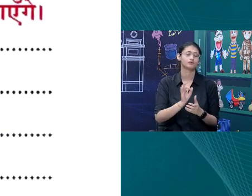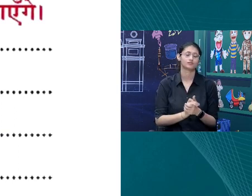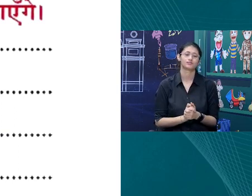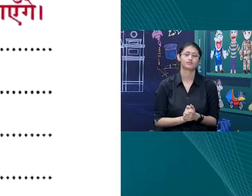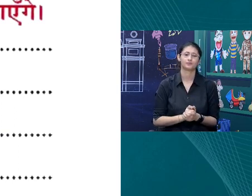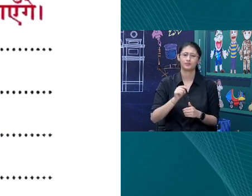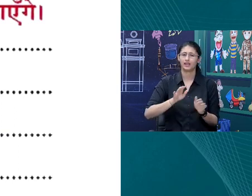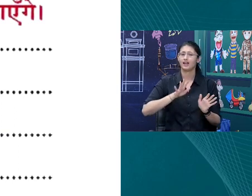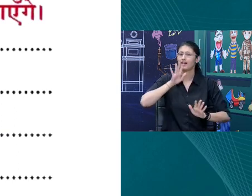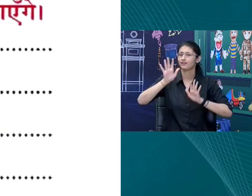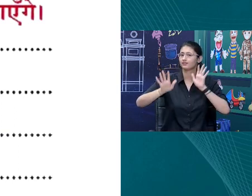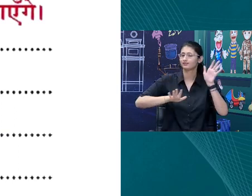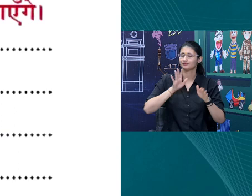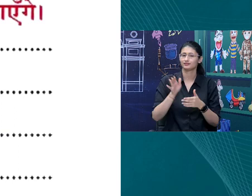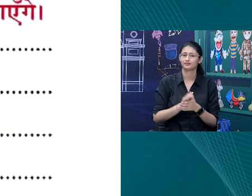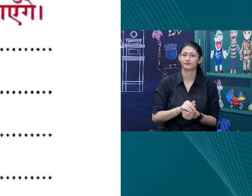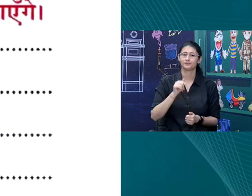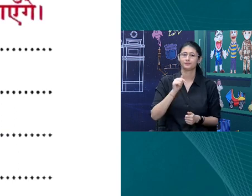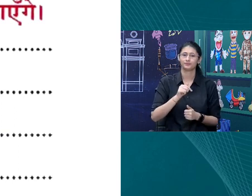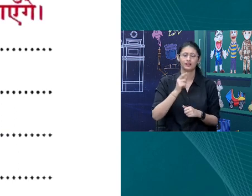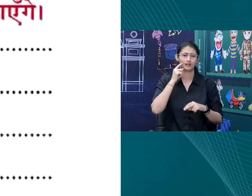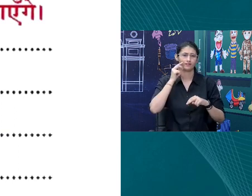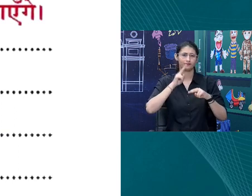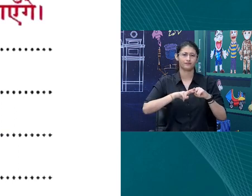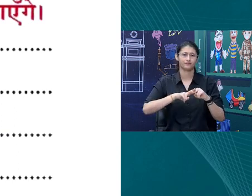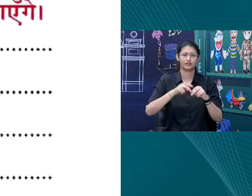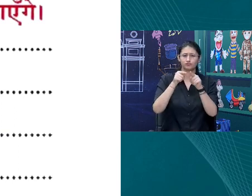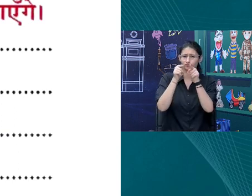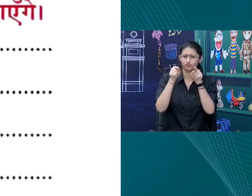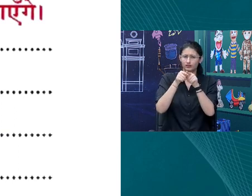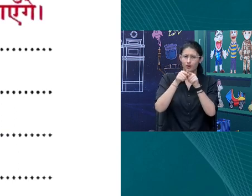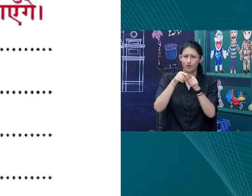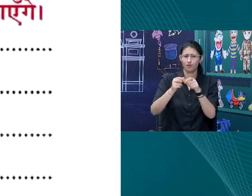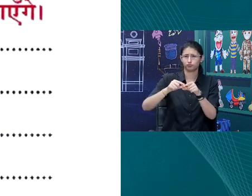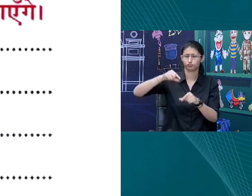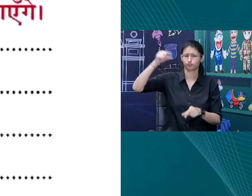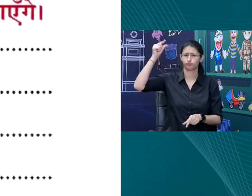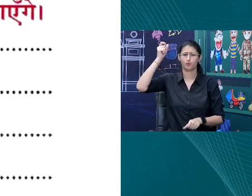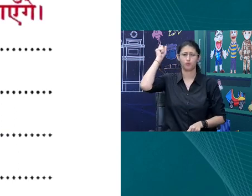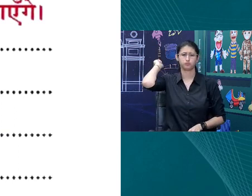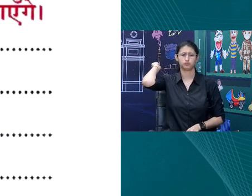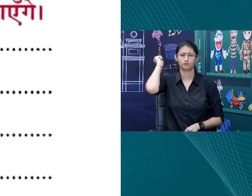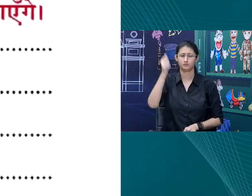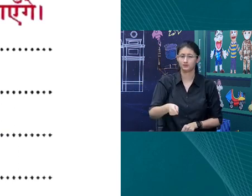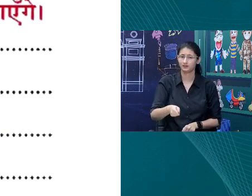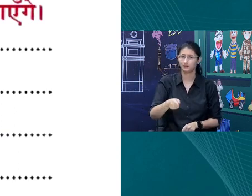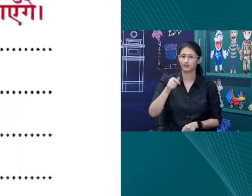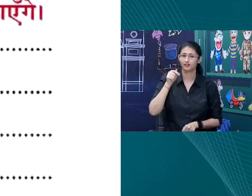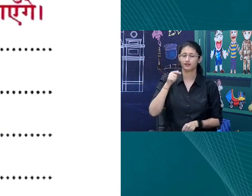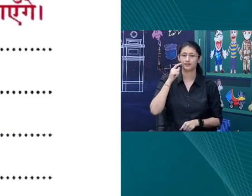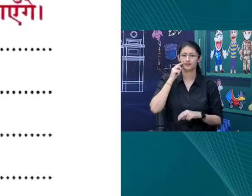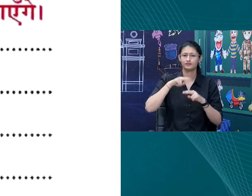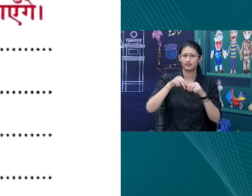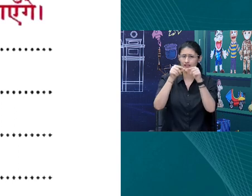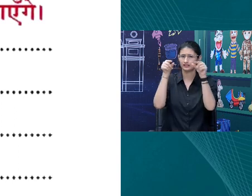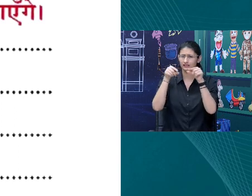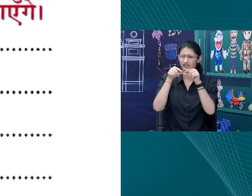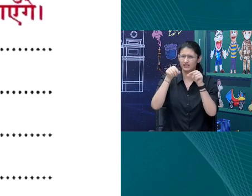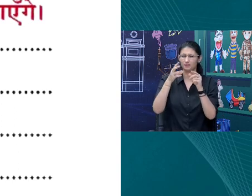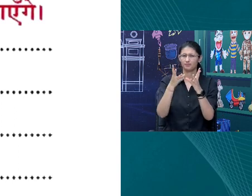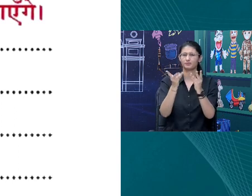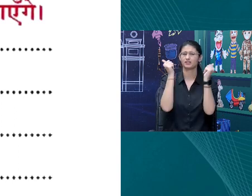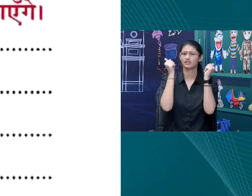गुल्ली खो गई गिल्ली डंडे में अगर गुल्ली खो गई तो क्या नहीं खेला जा सकता कौन